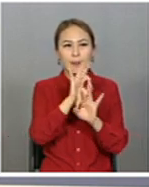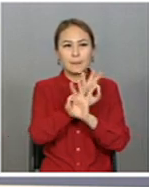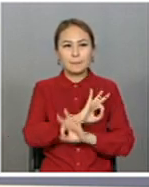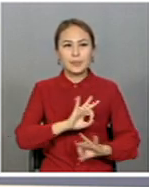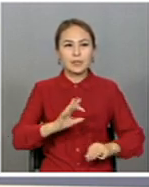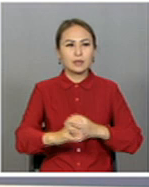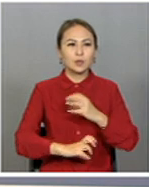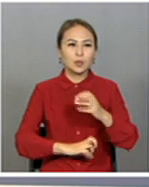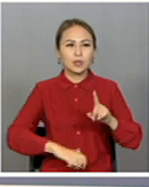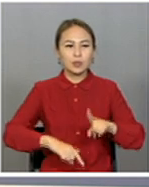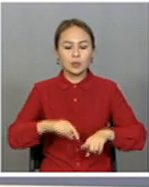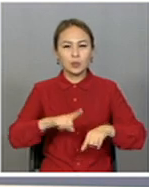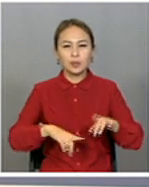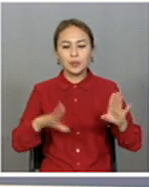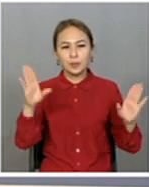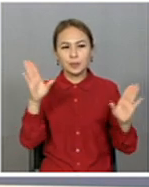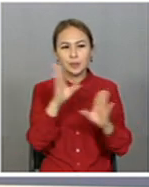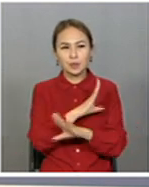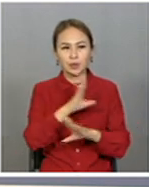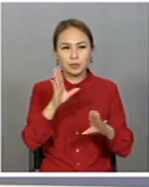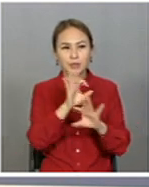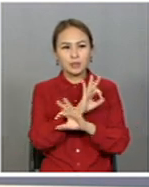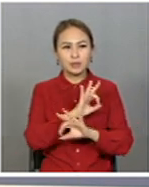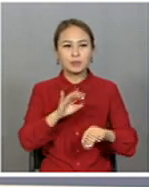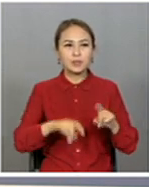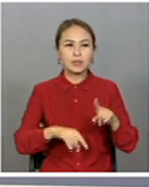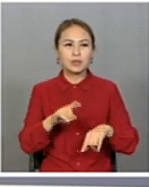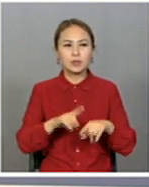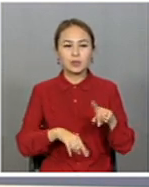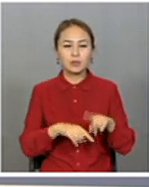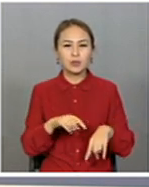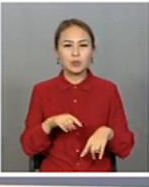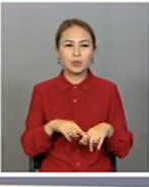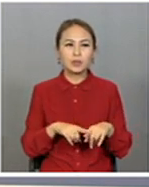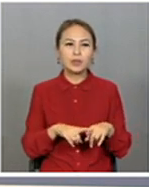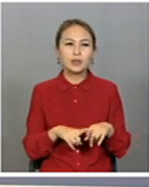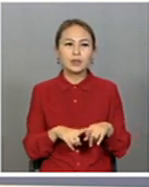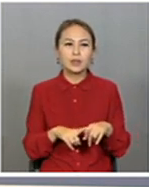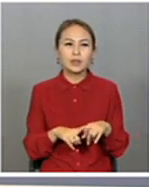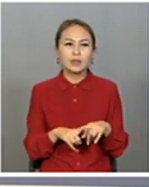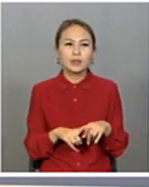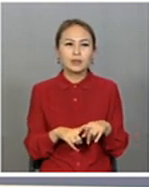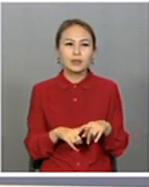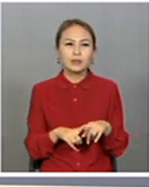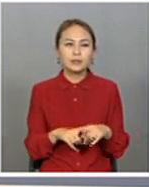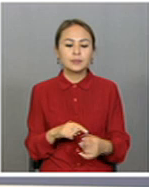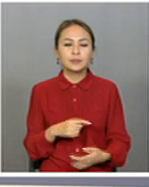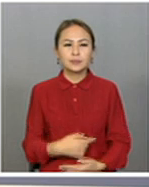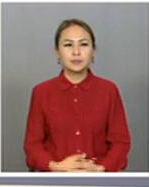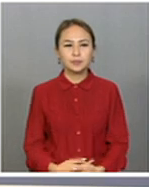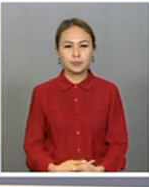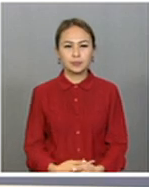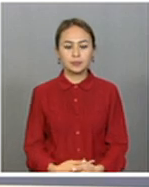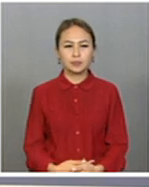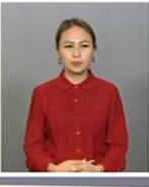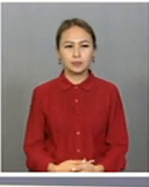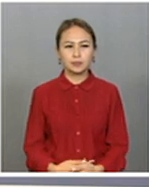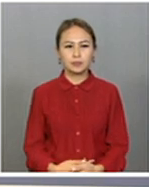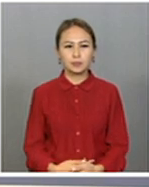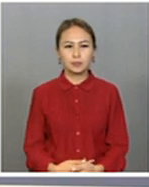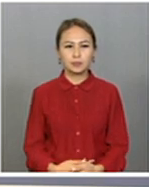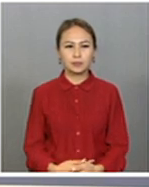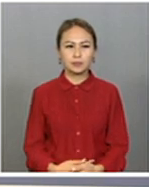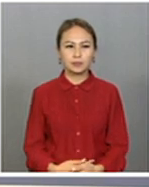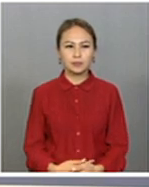Прекрасен мир родной природы. Прекрасен мир родной природы. Прекрасен мир родной